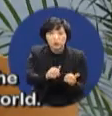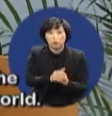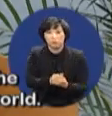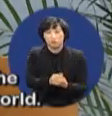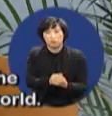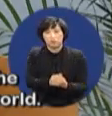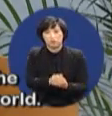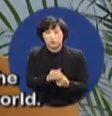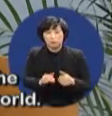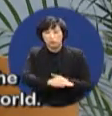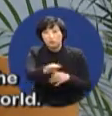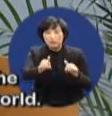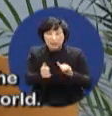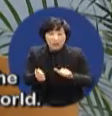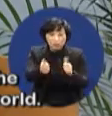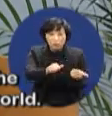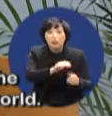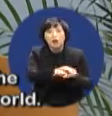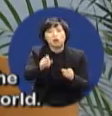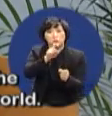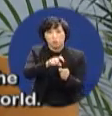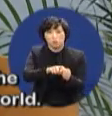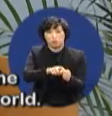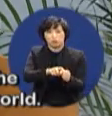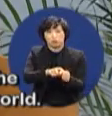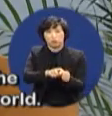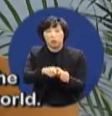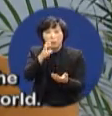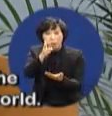하셨던 인간의 죽음을 해결하기 위해서